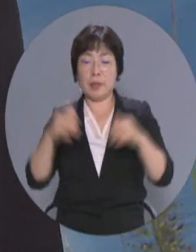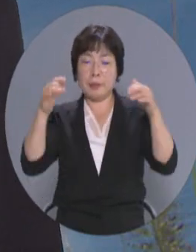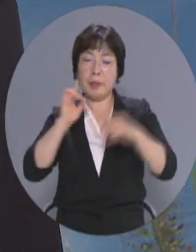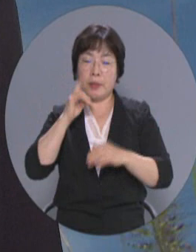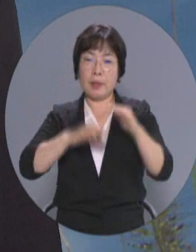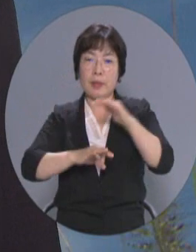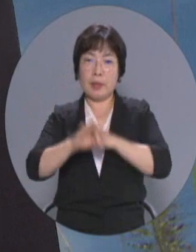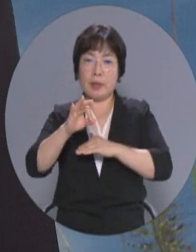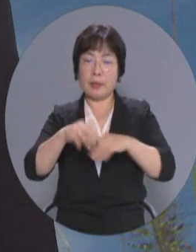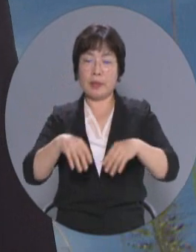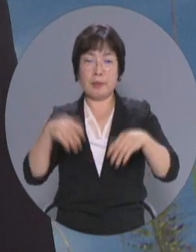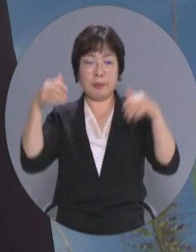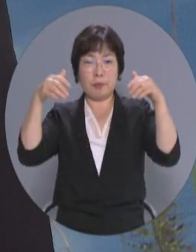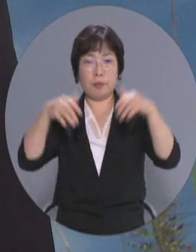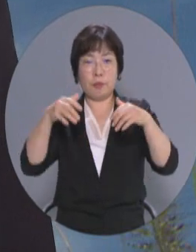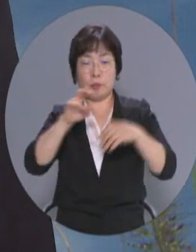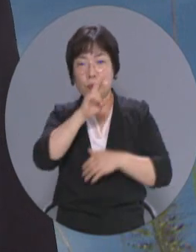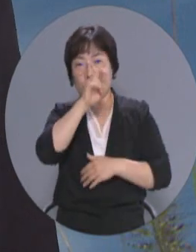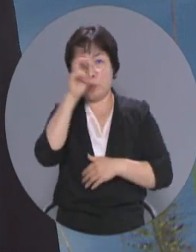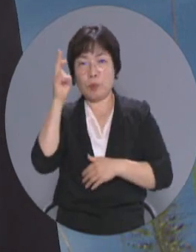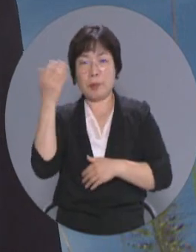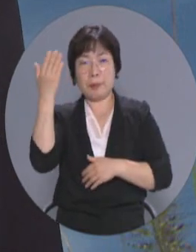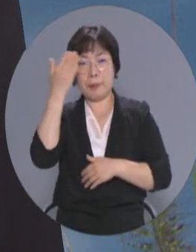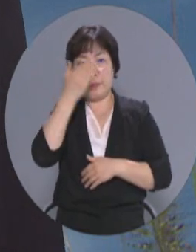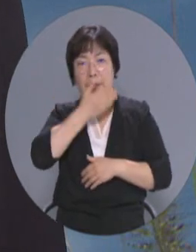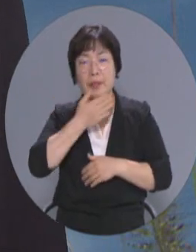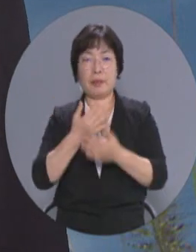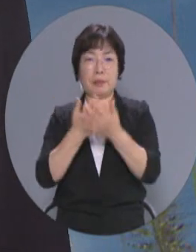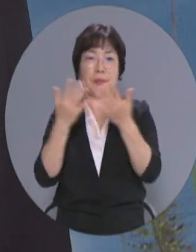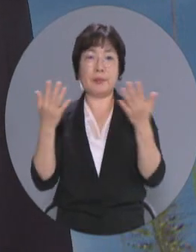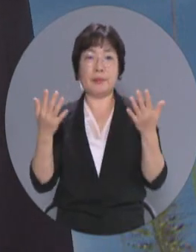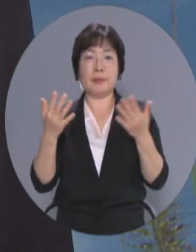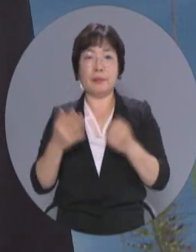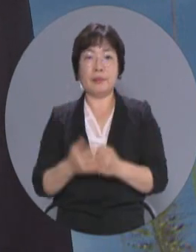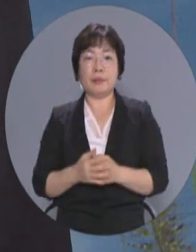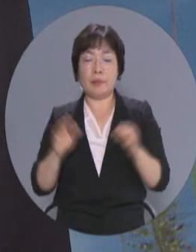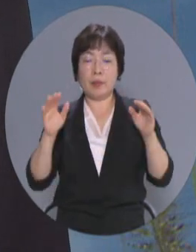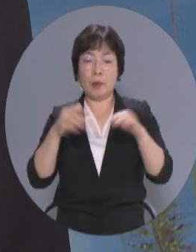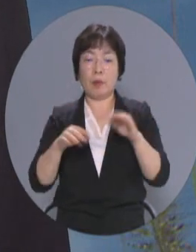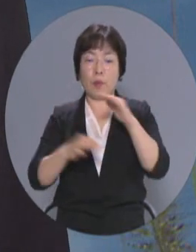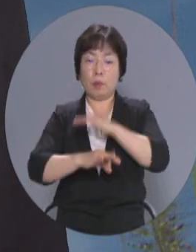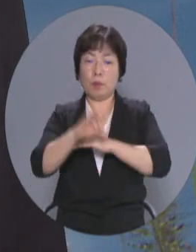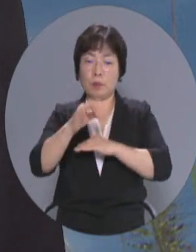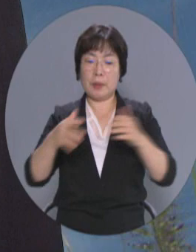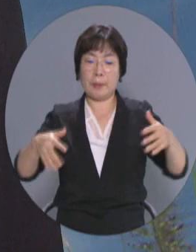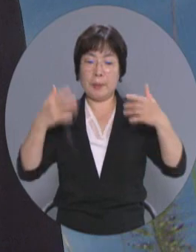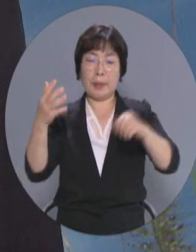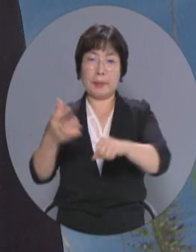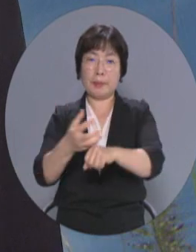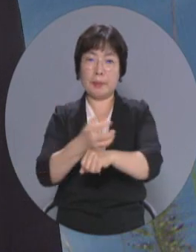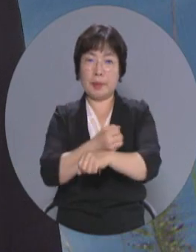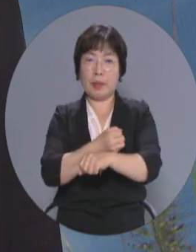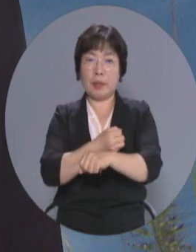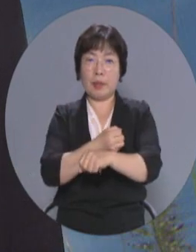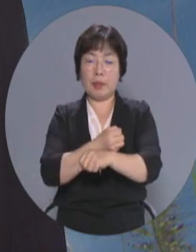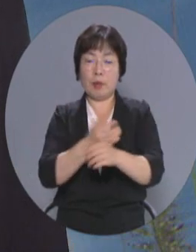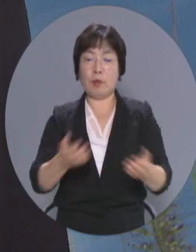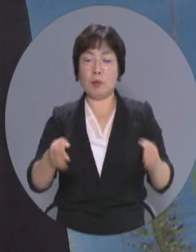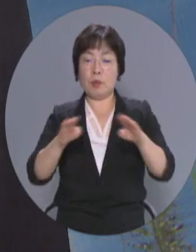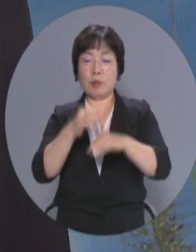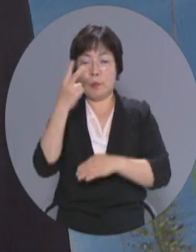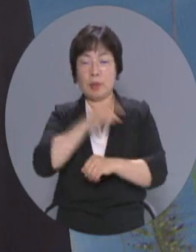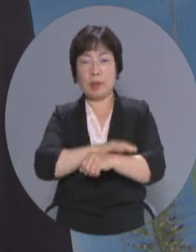내일 아침까지 이어지겠고요 오후 후에는 맑은 하늘 드러나겠습니다 다만 오전까지 바람이 강하게 부는 곳이 있겠으니 시설물